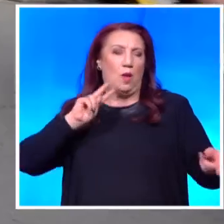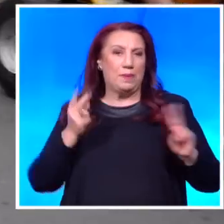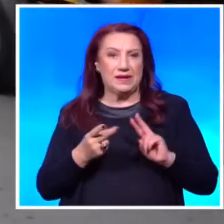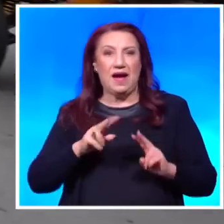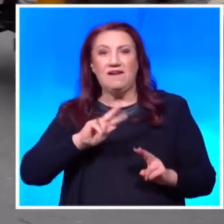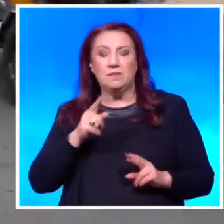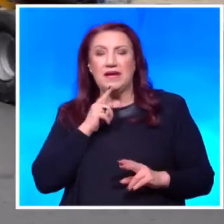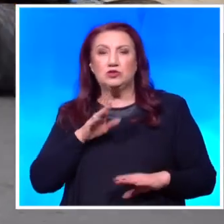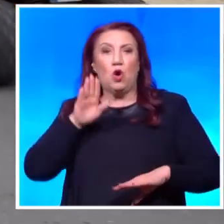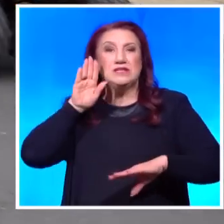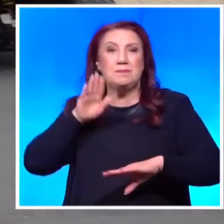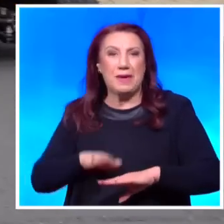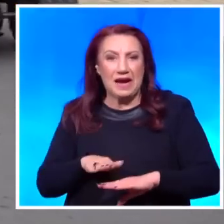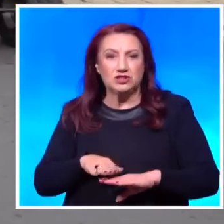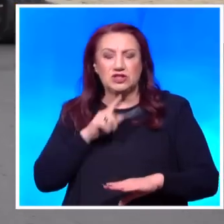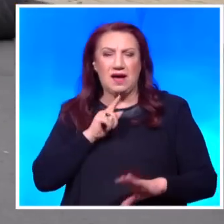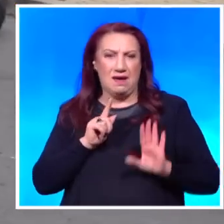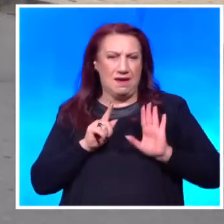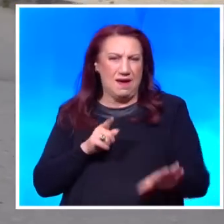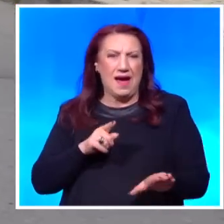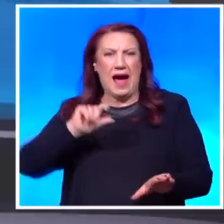и до пътно-транспортно происшествие.